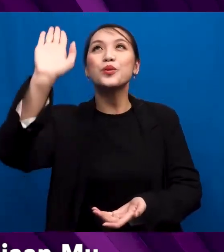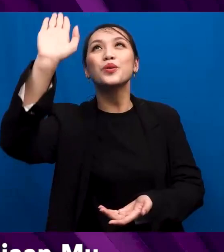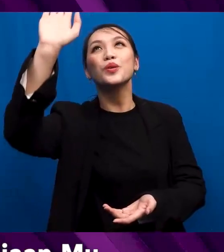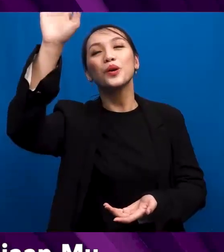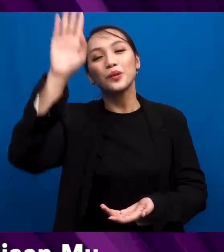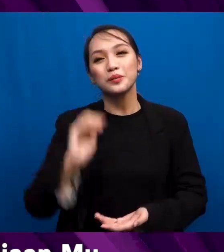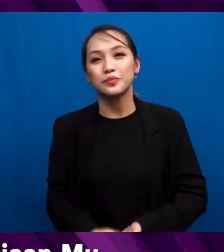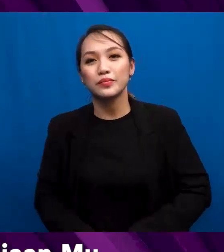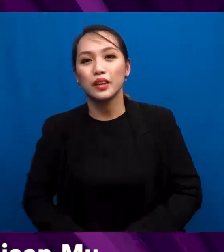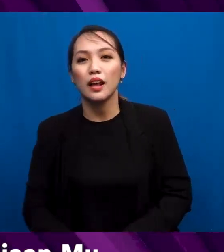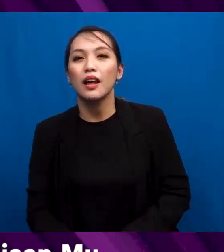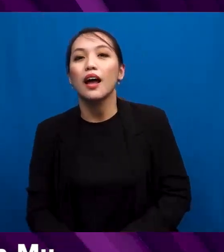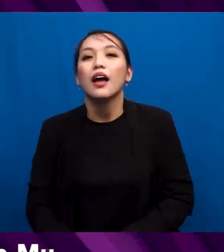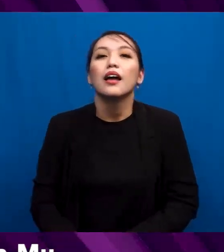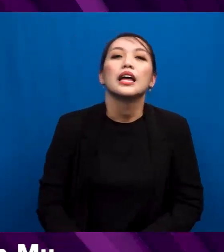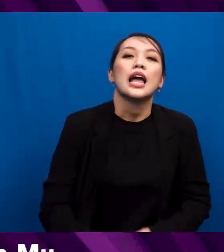kemuliaan-Mu.